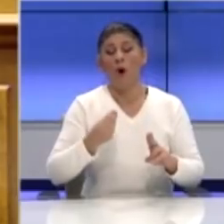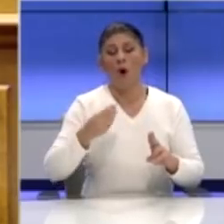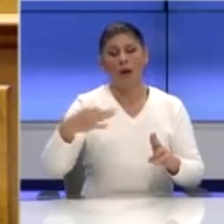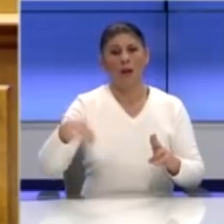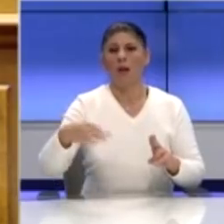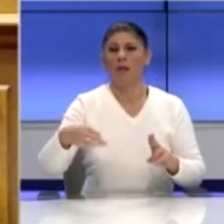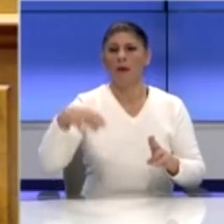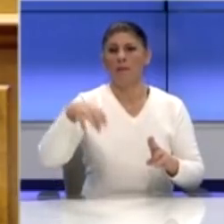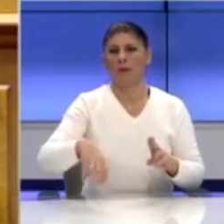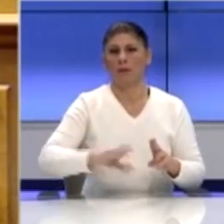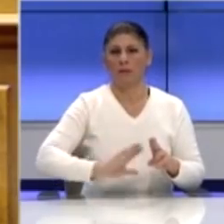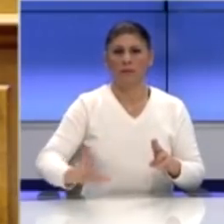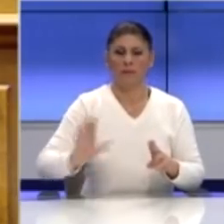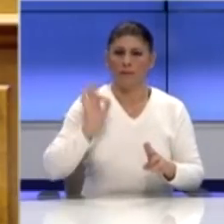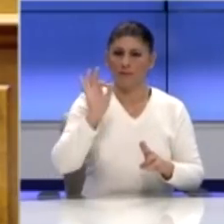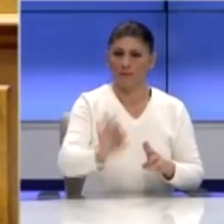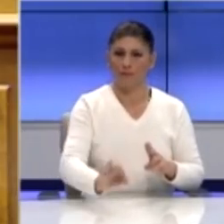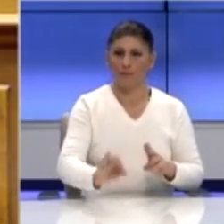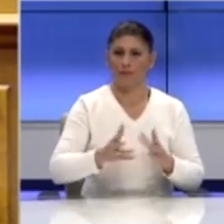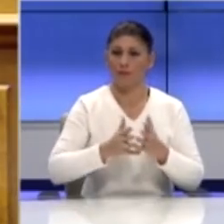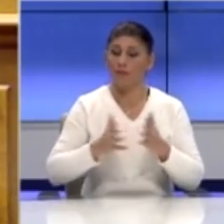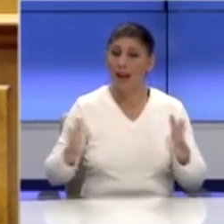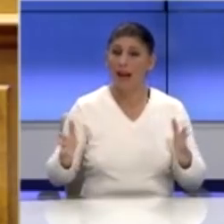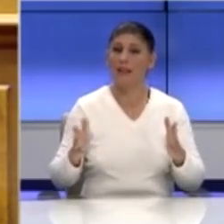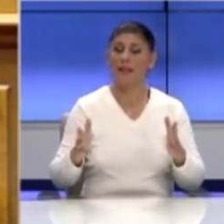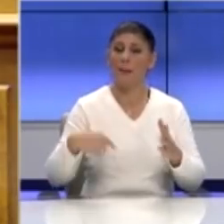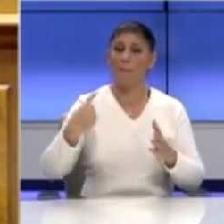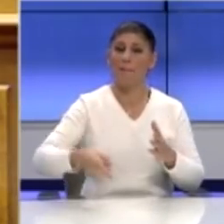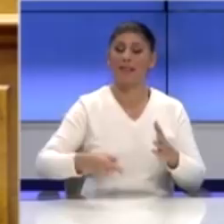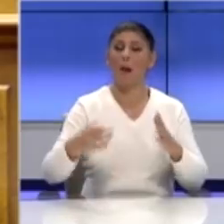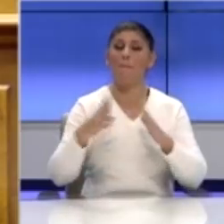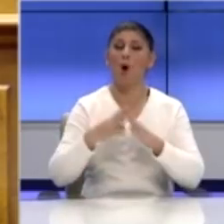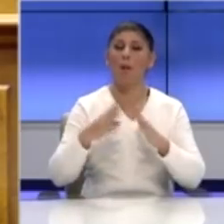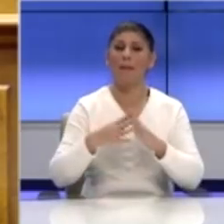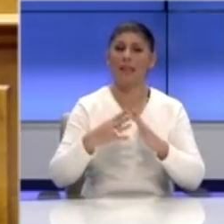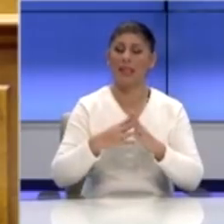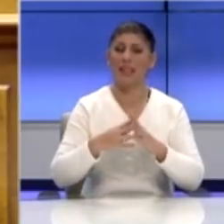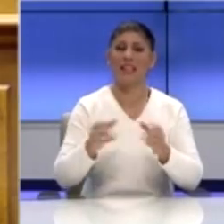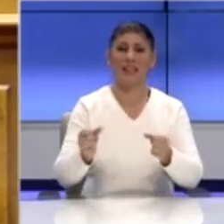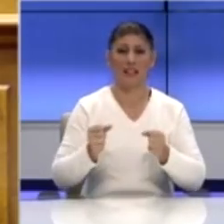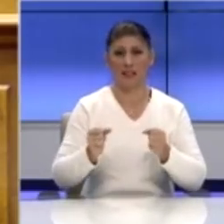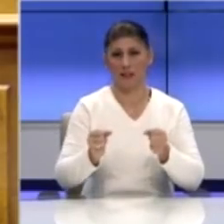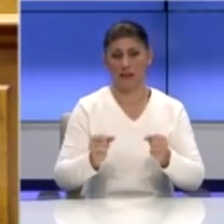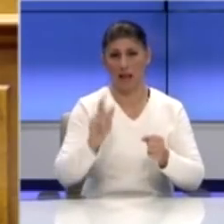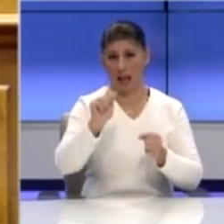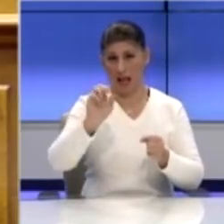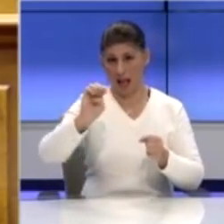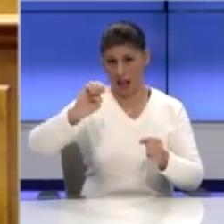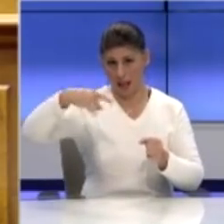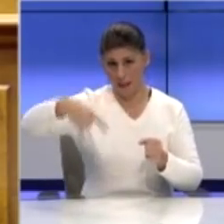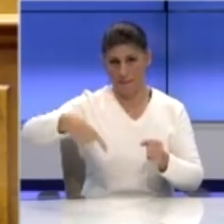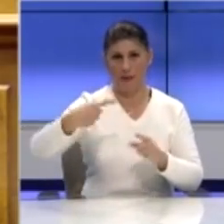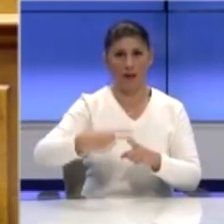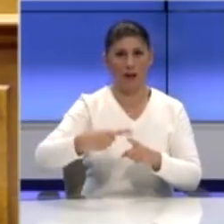αδύναμη φάση, οδηγώντας στη μεγαλύτερη μεταπολεμική οικονομική κρίση. Το ΑΕΠ της